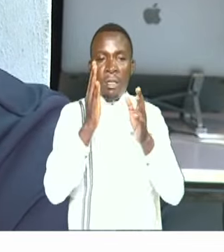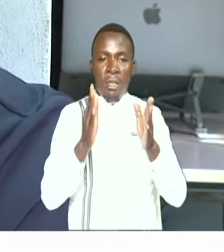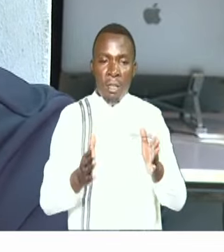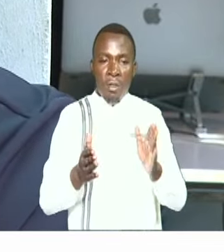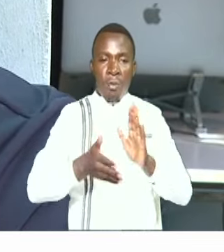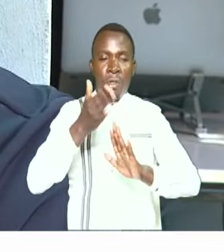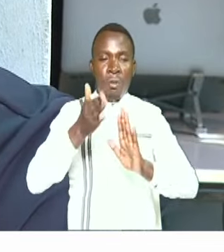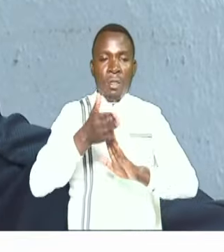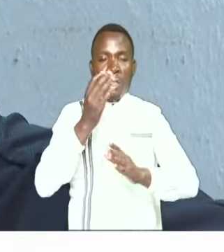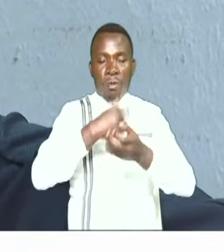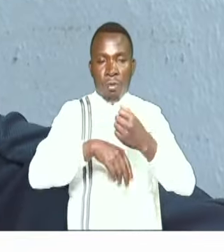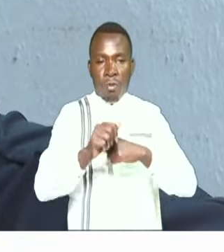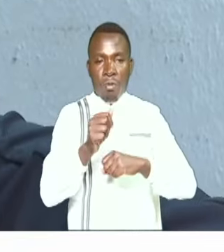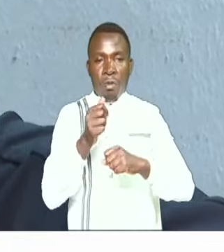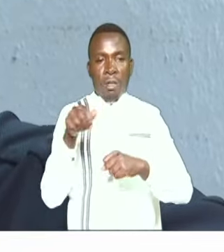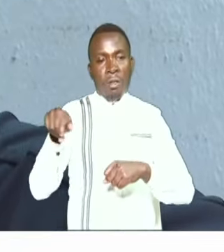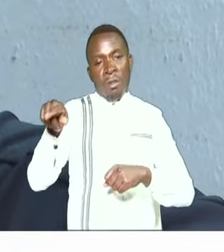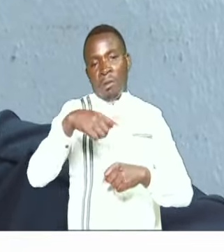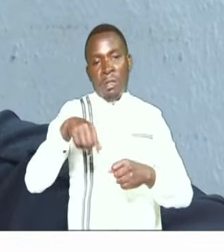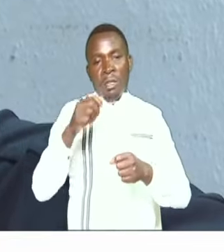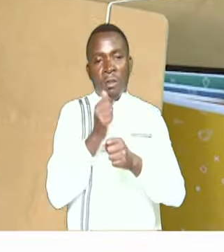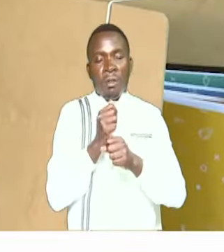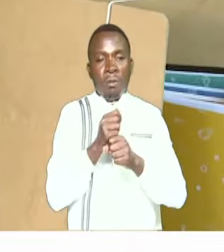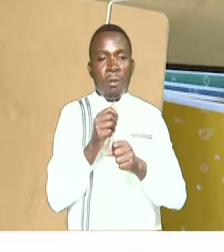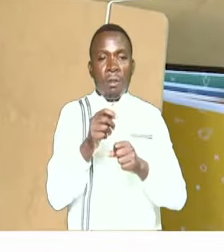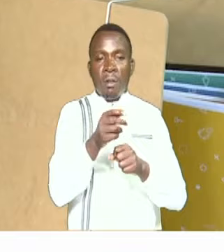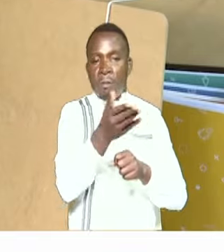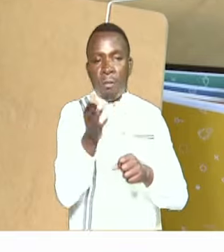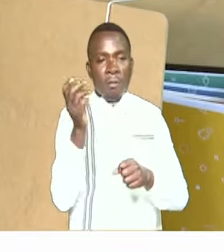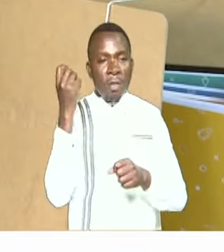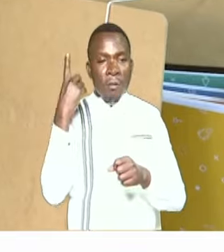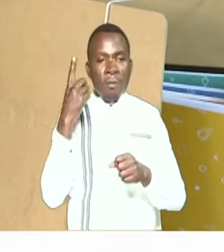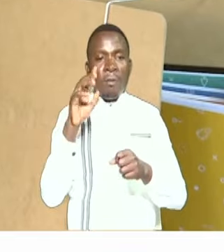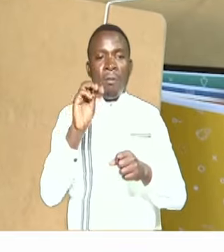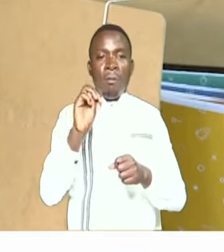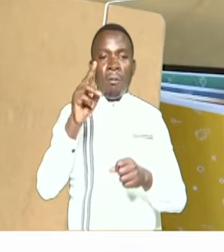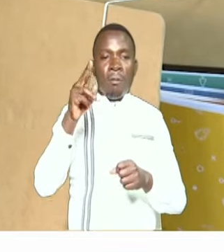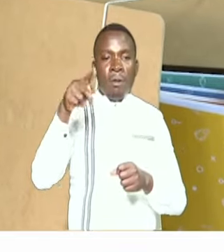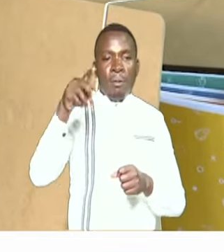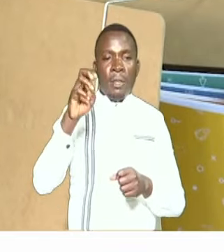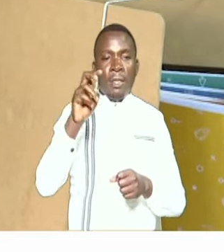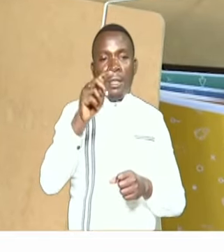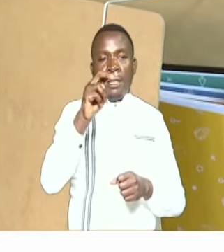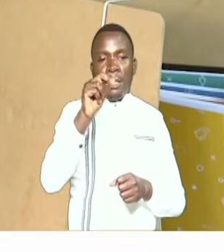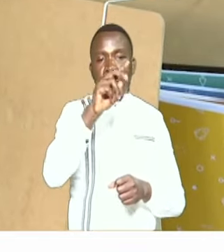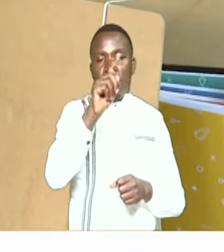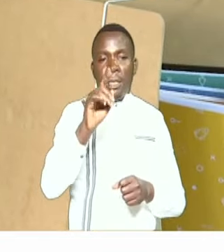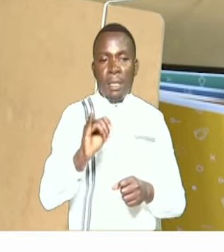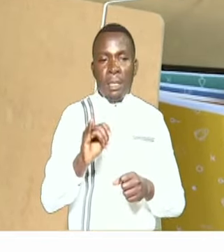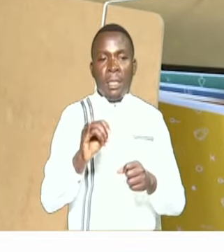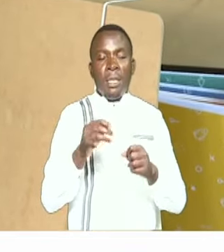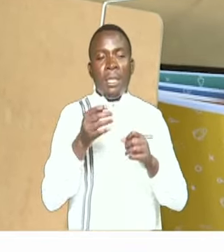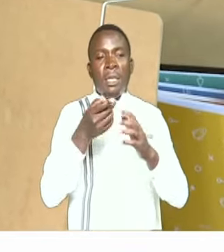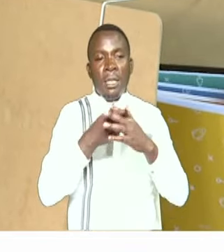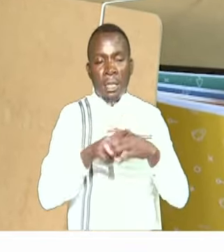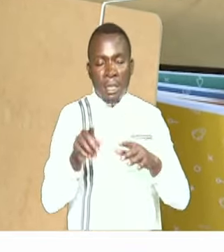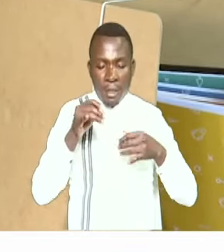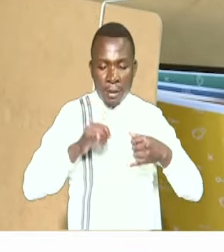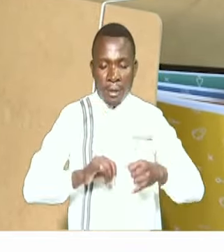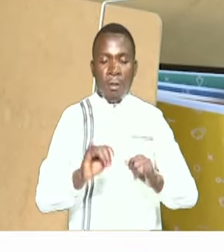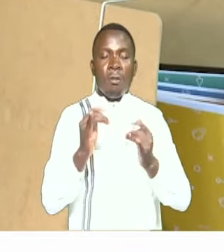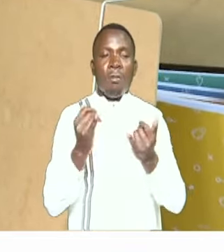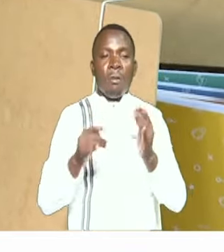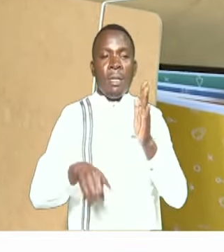twihutishe ibikorwa turimo turakora mwabyumviye rero mpenzi Cedric yaratangiye abishyira mu bikorwa kuri ubu atsindira